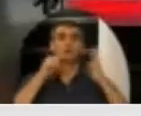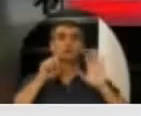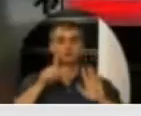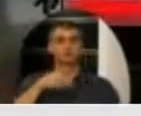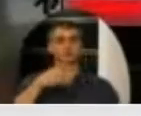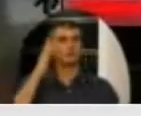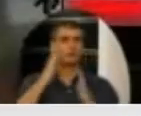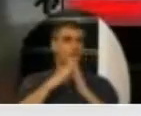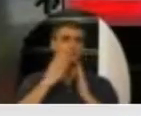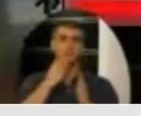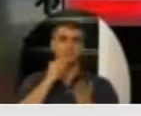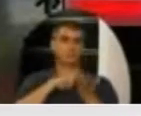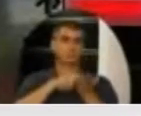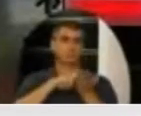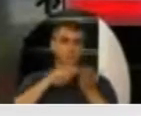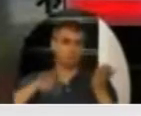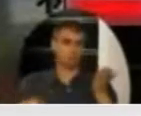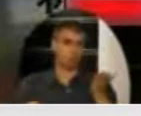היהודי פורשת מהקואליציה?